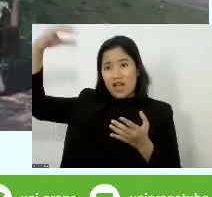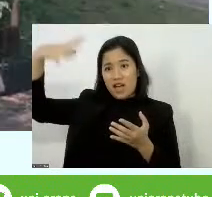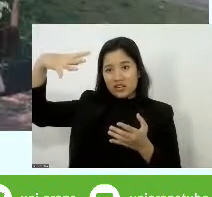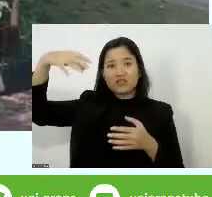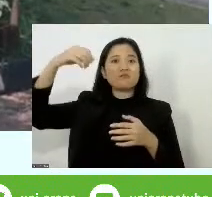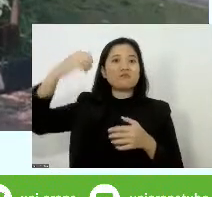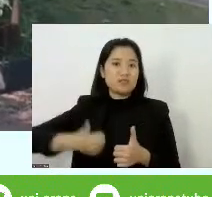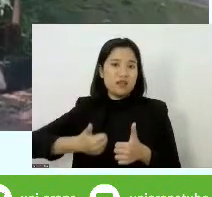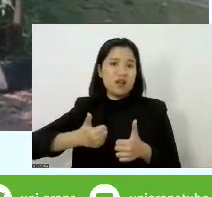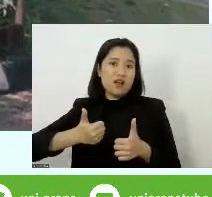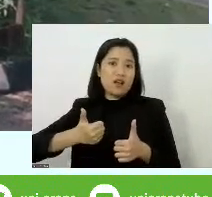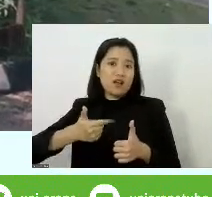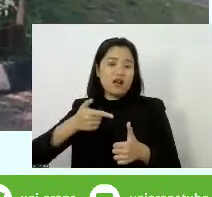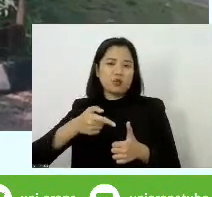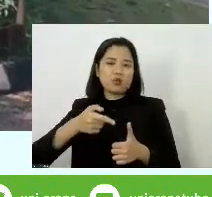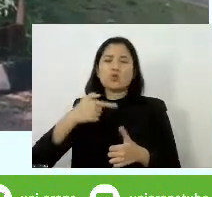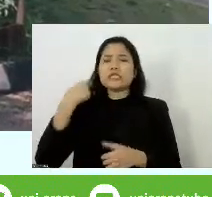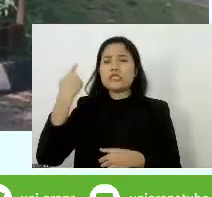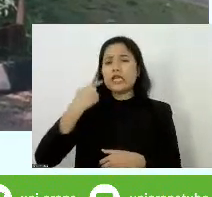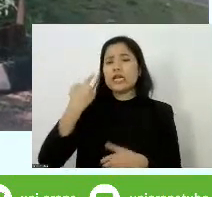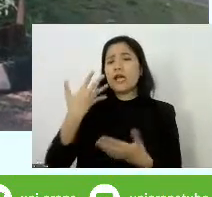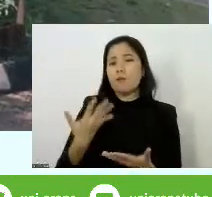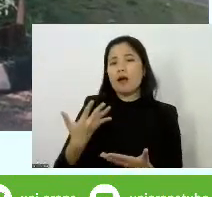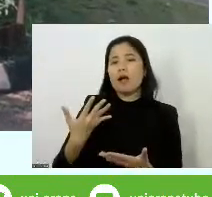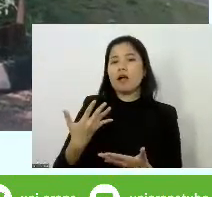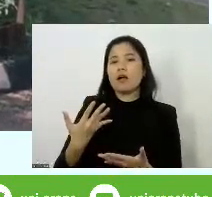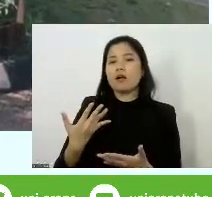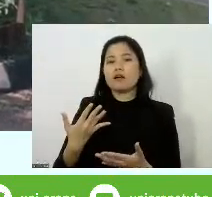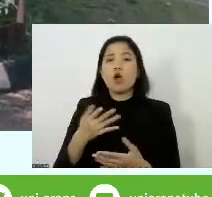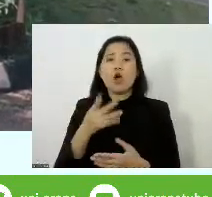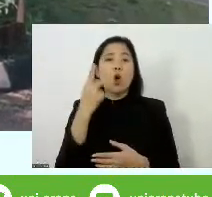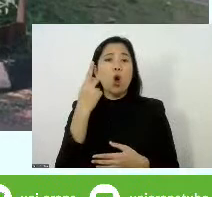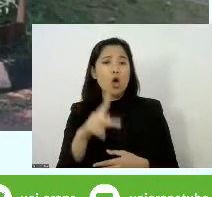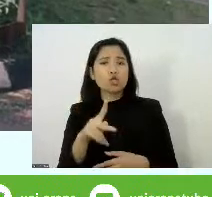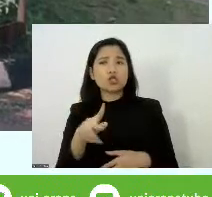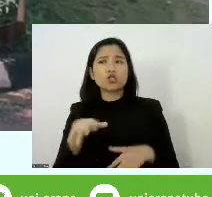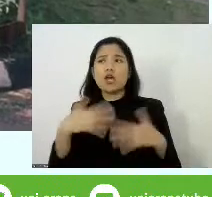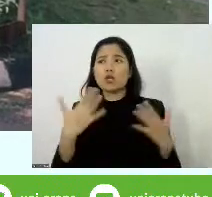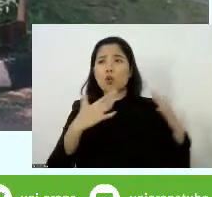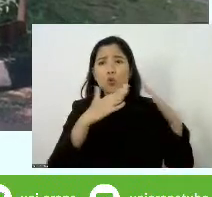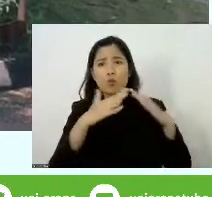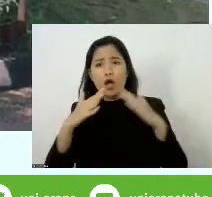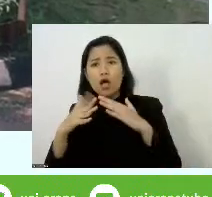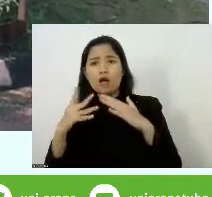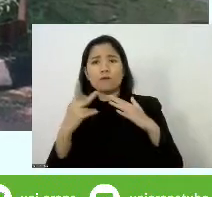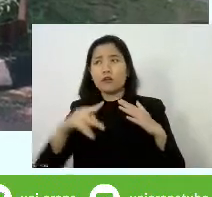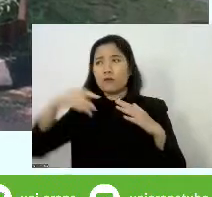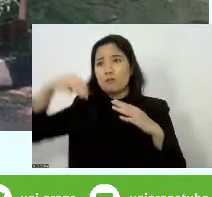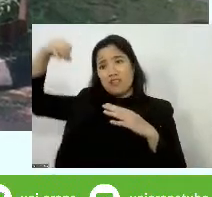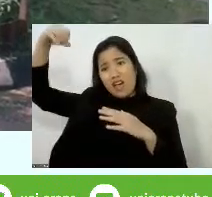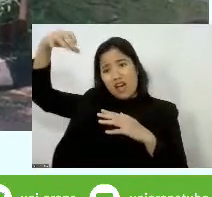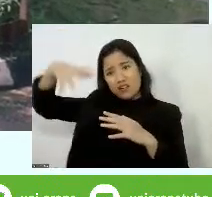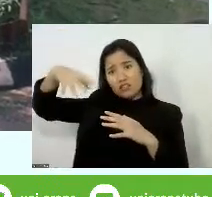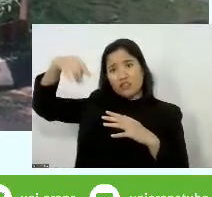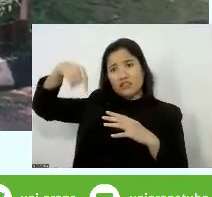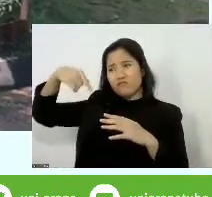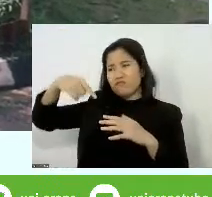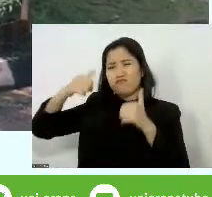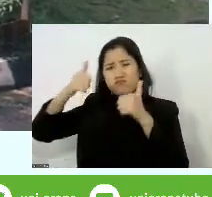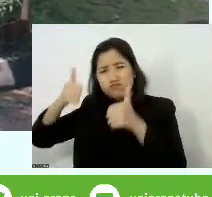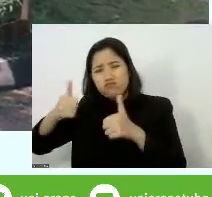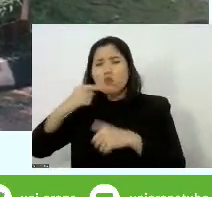Nah itu seringkali kos-kosan atau petugas punya akses ke matahari yang baik karena itu menyebabkan